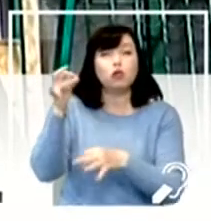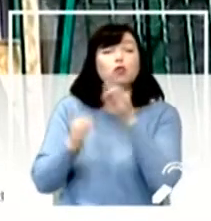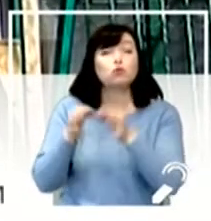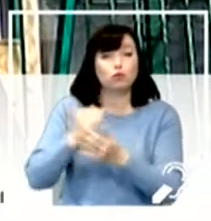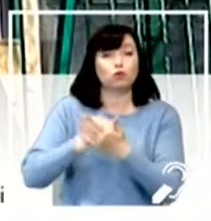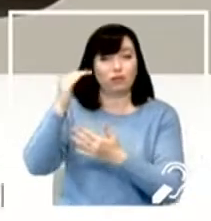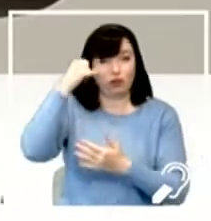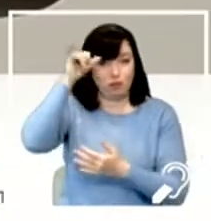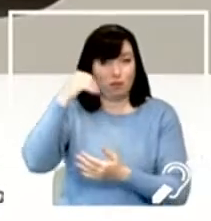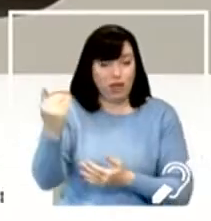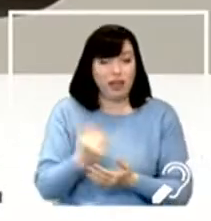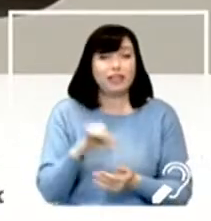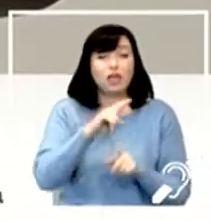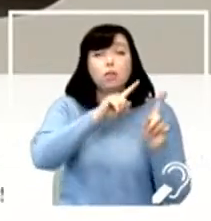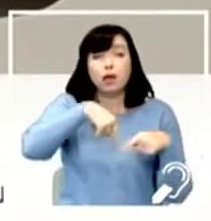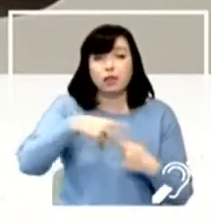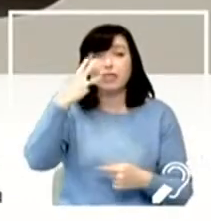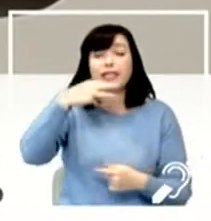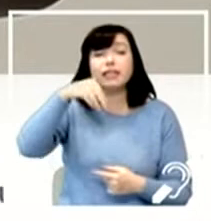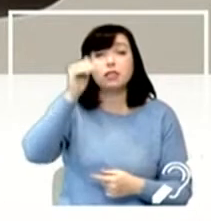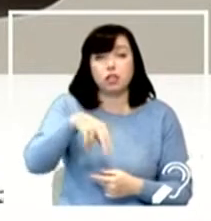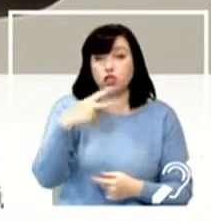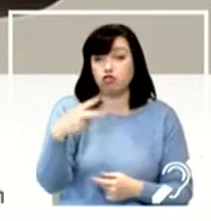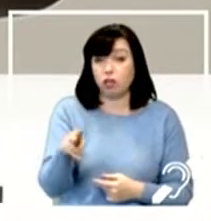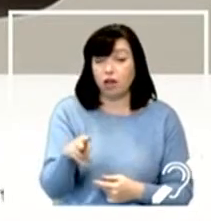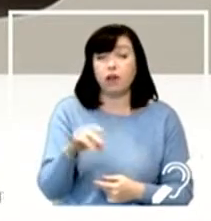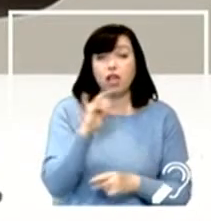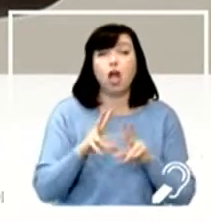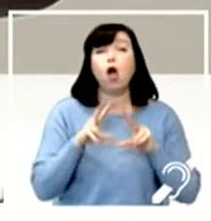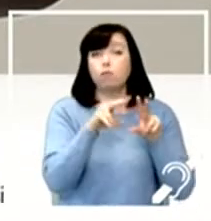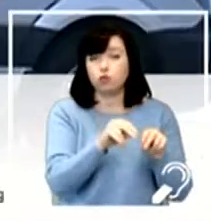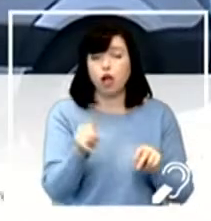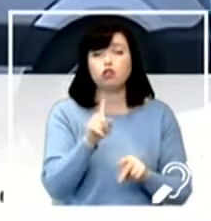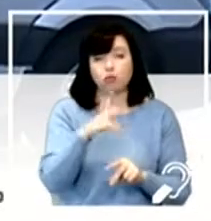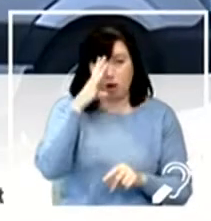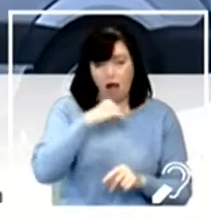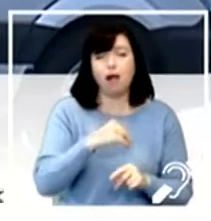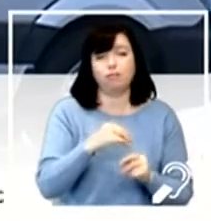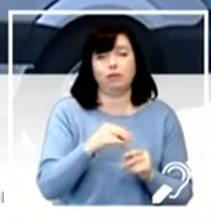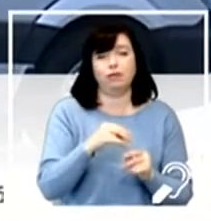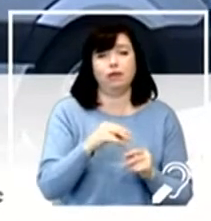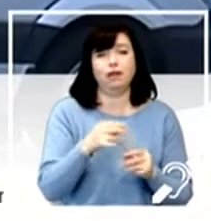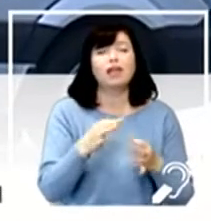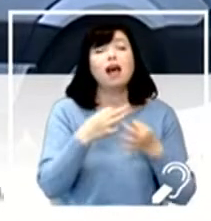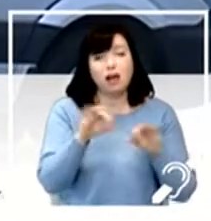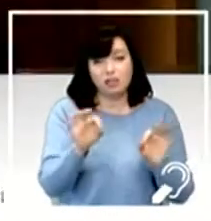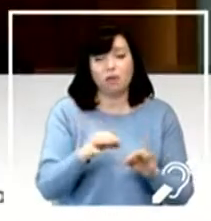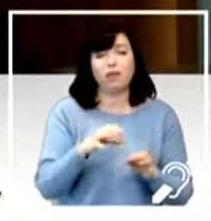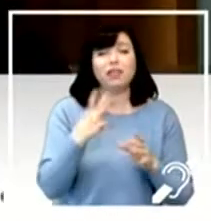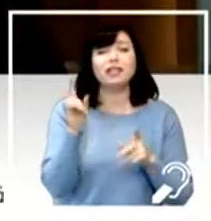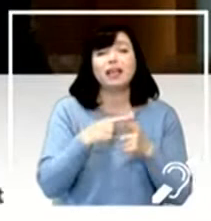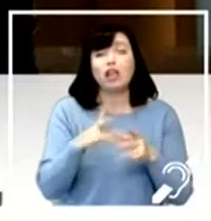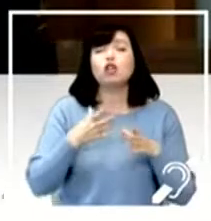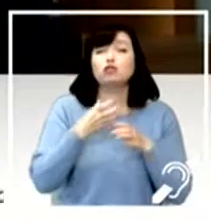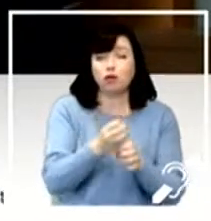Curtea de Apel Bălți. I-ar fi cerut 30.000 de euro și i-ar fi promis că va obține casarea condamnării la 9 ani și 10 luni